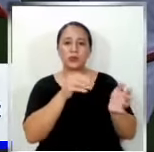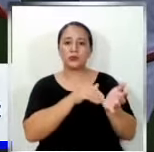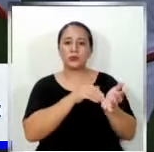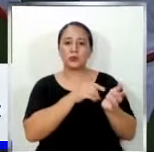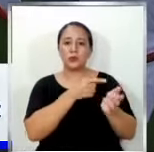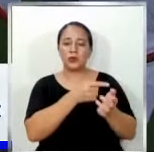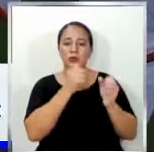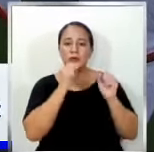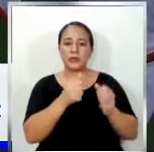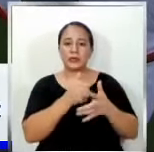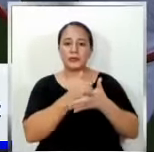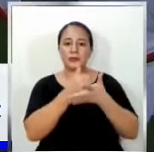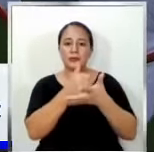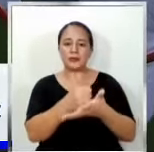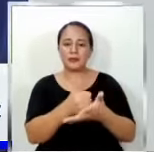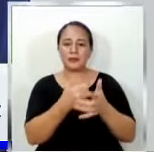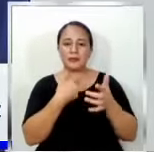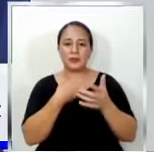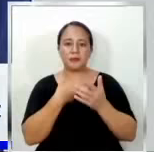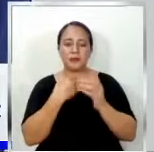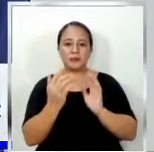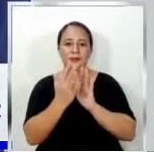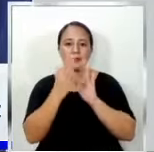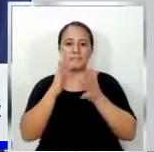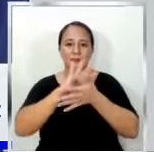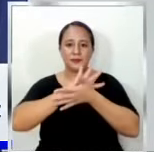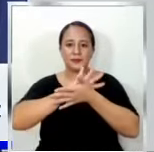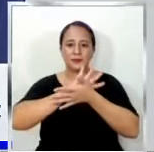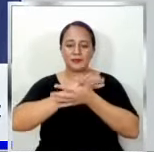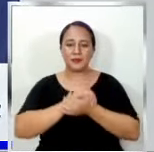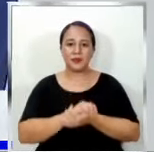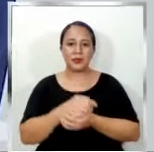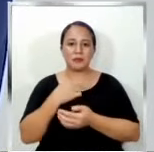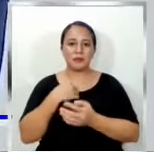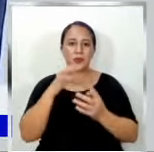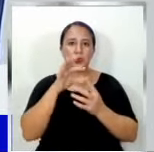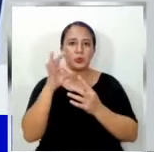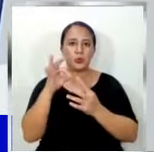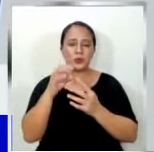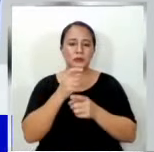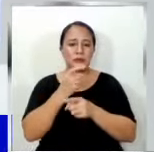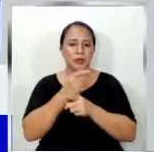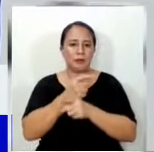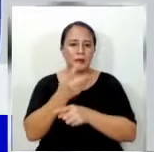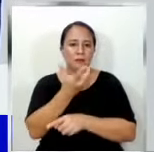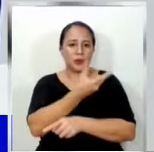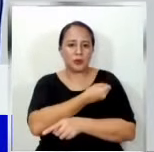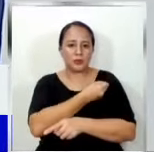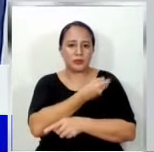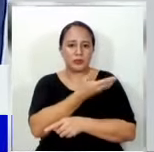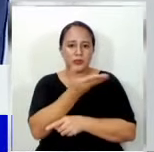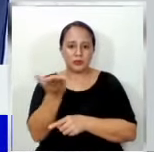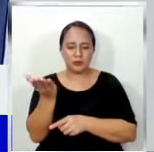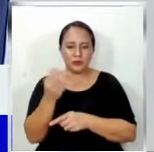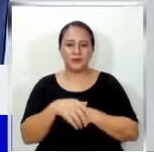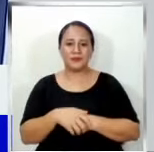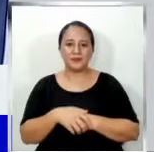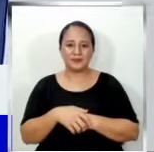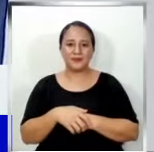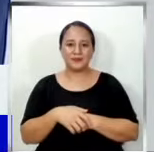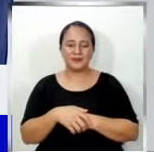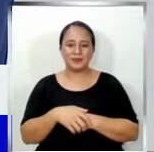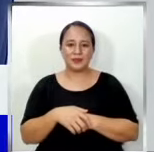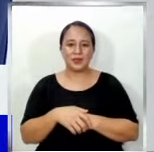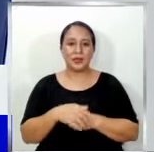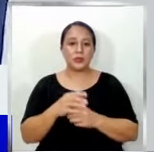makakatuwang niya ito sa pagharap sa pandemya. Bibigay ko yung pinakatamang bakuna sa inyo. Yung mga